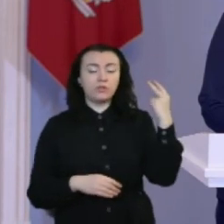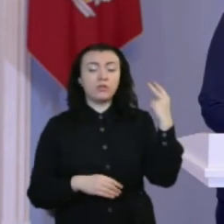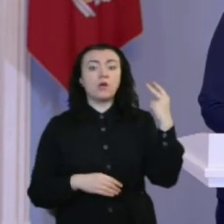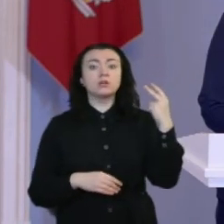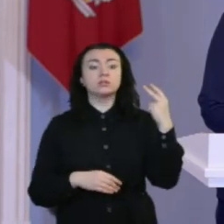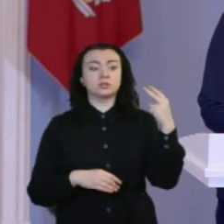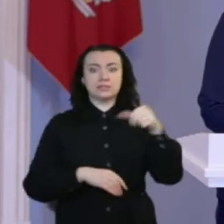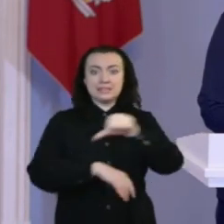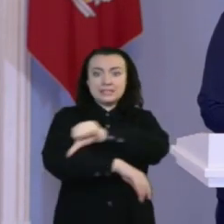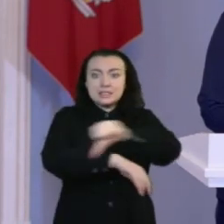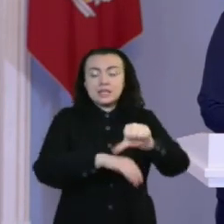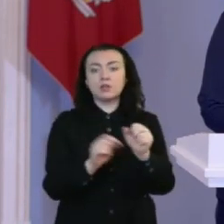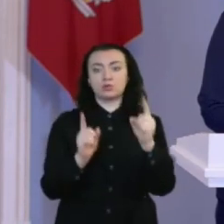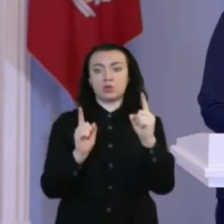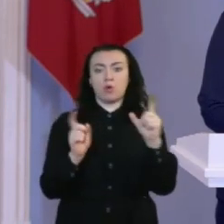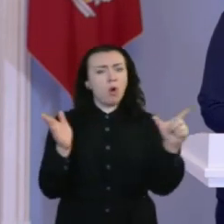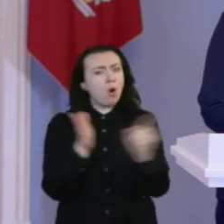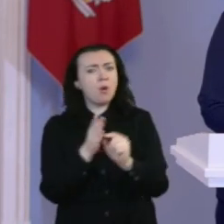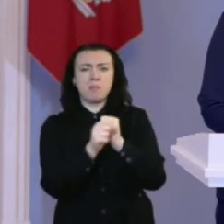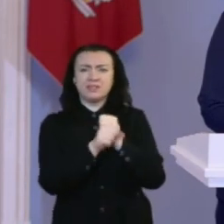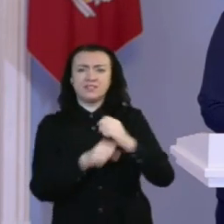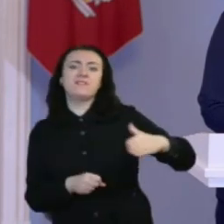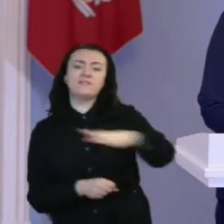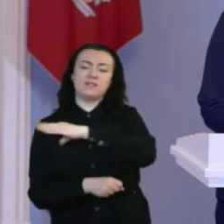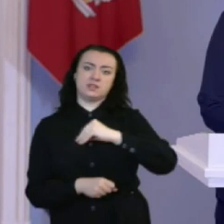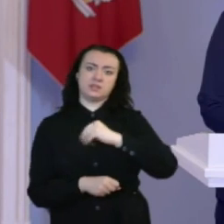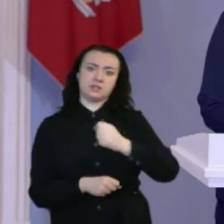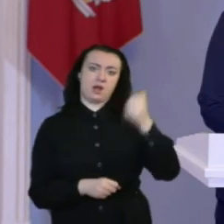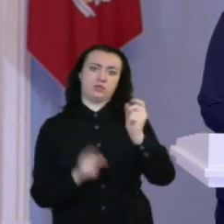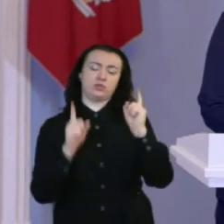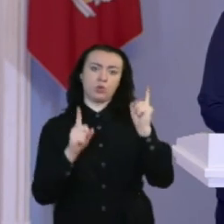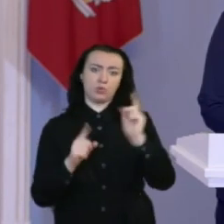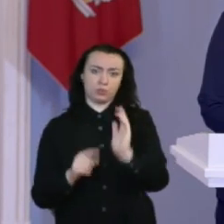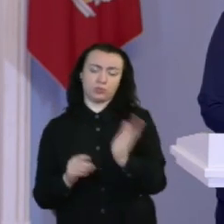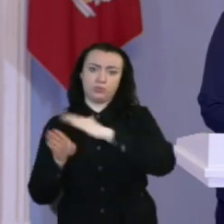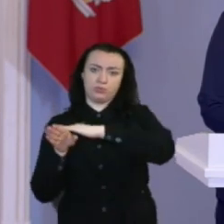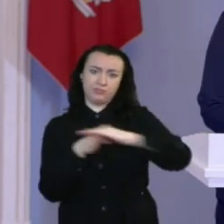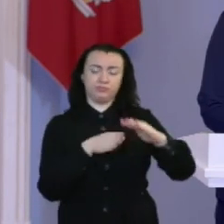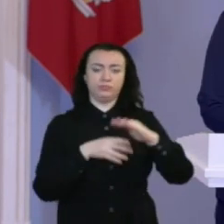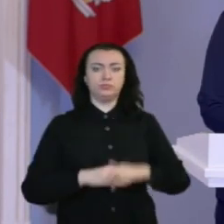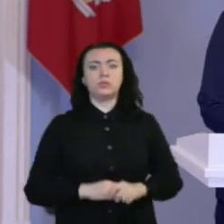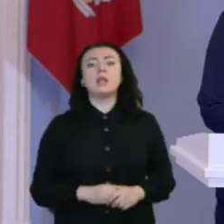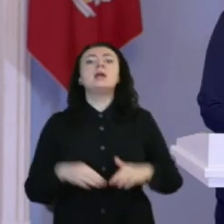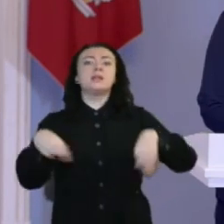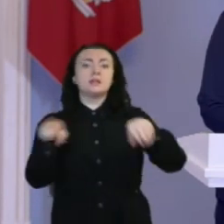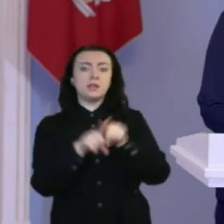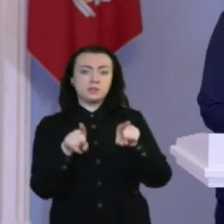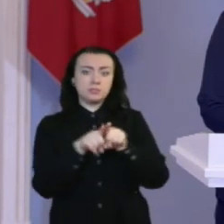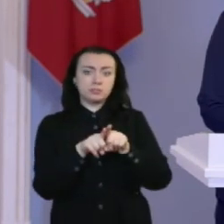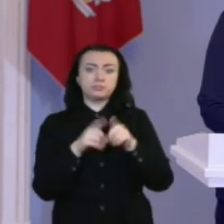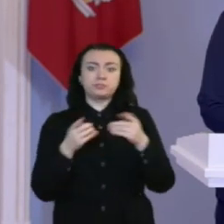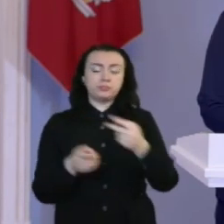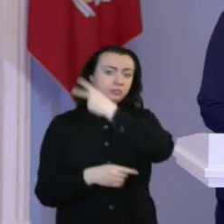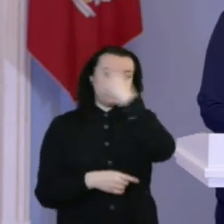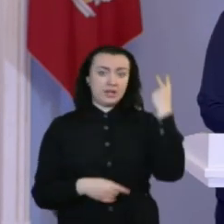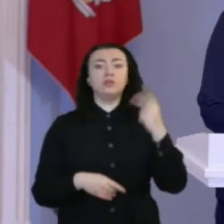saugumą ir privalome padaryti viską, kad jis būtų garantuotas be menkiausio abejonių. Taip pat